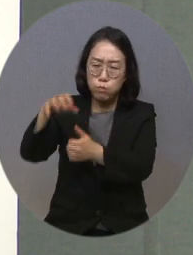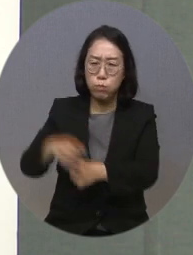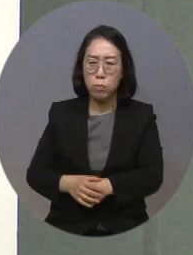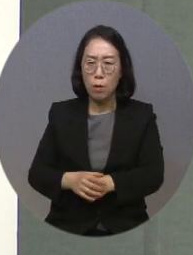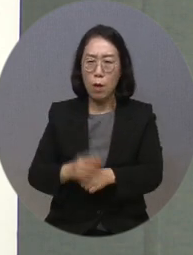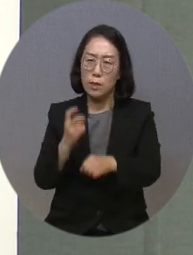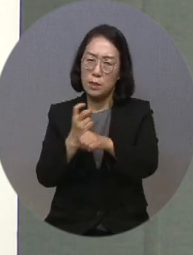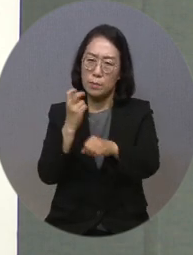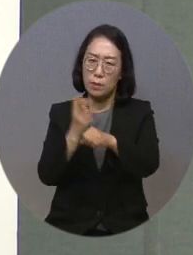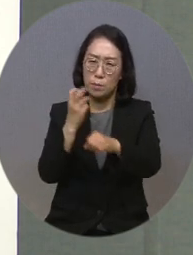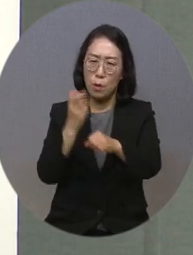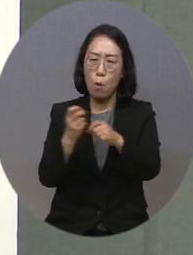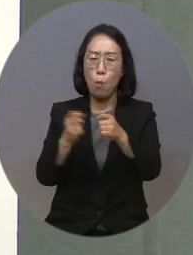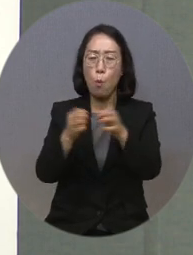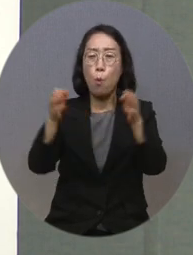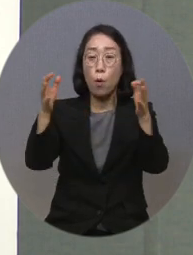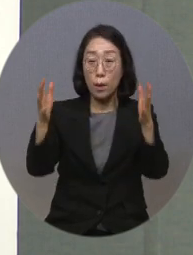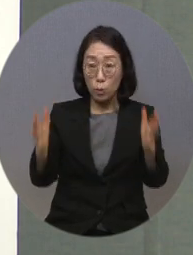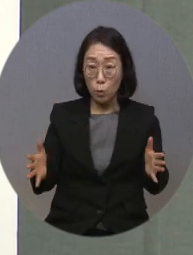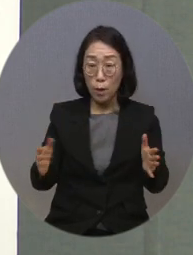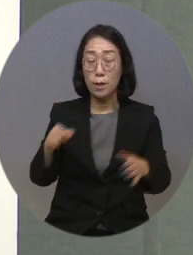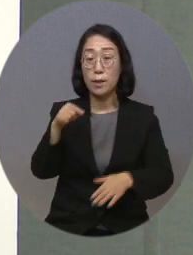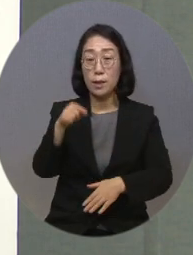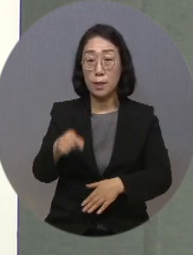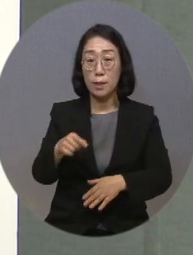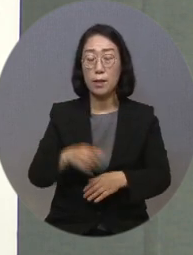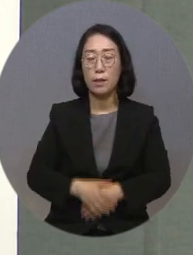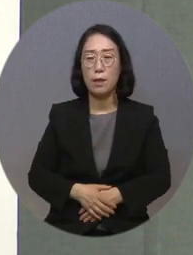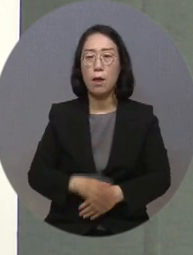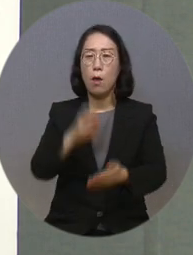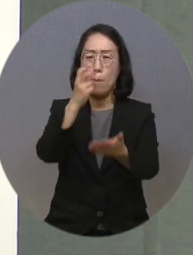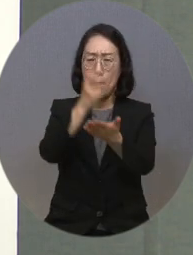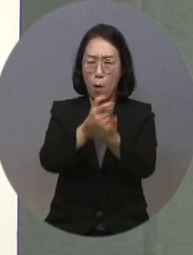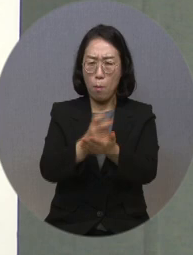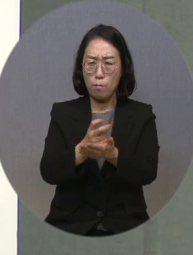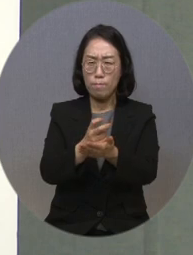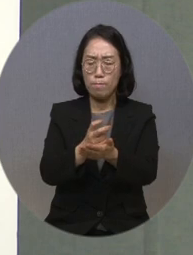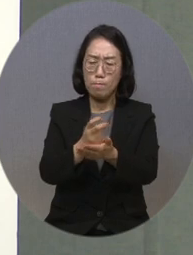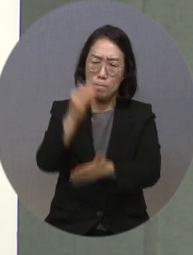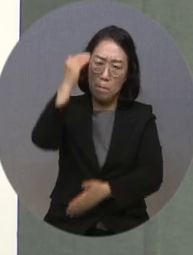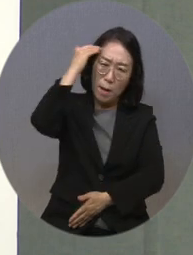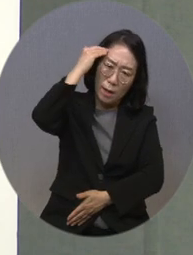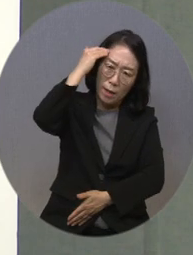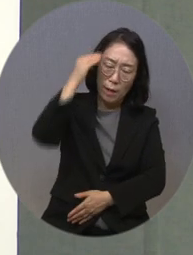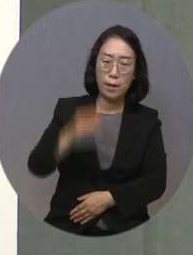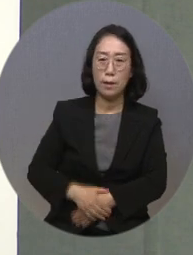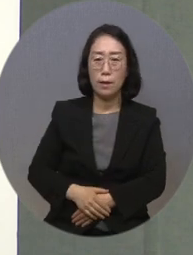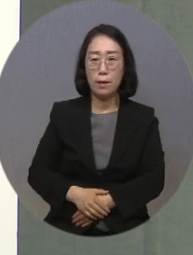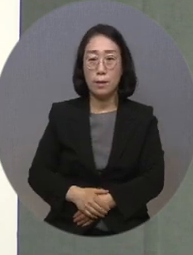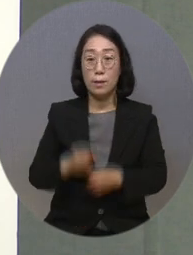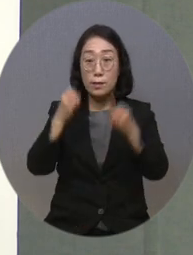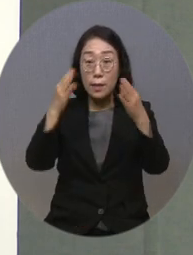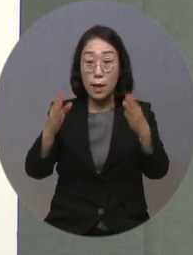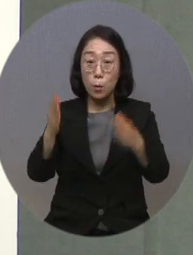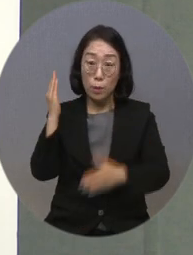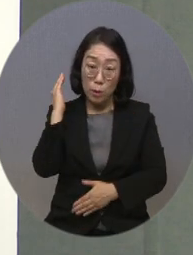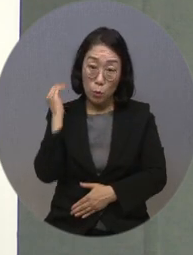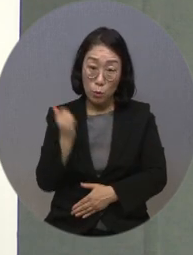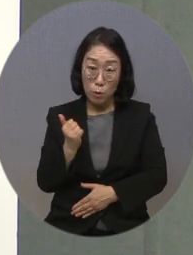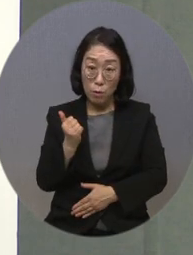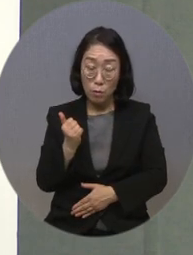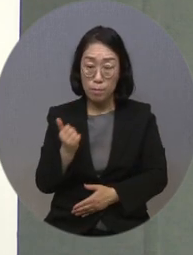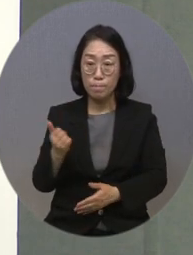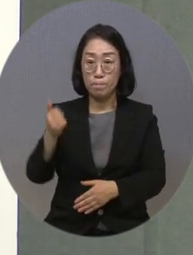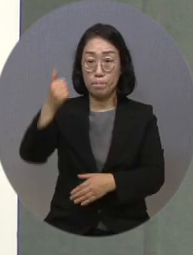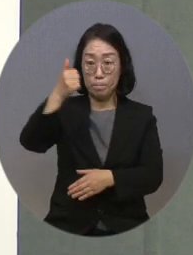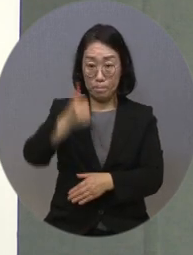발목을 잡았어요. 네, 맞습니다. 근데 이 규제를 이제는 윤석열 당선인께서 다 풀어버리겠다.